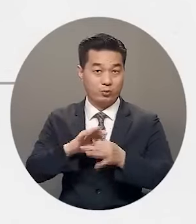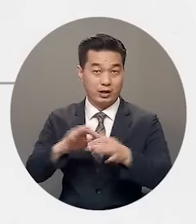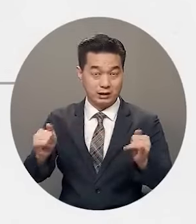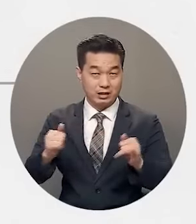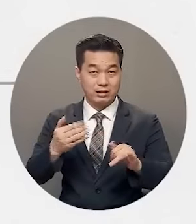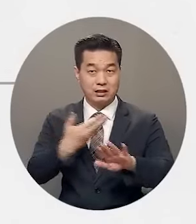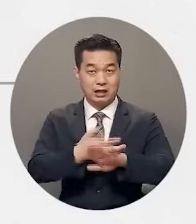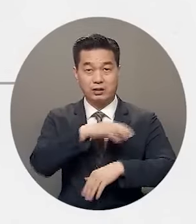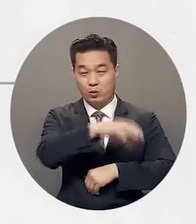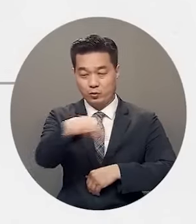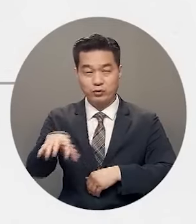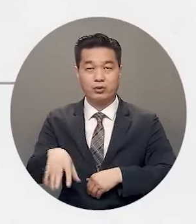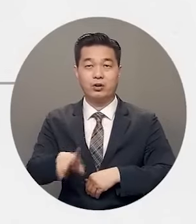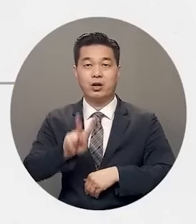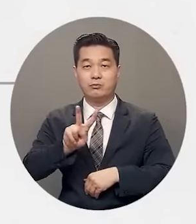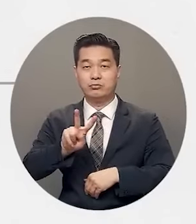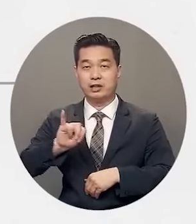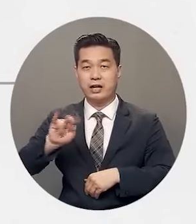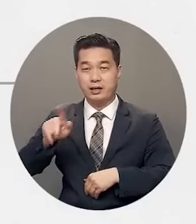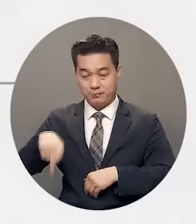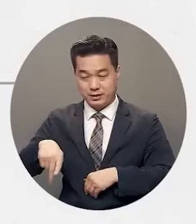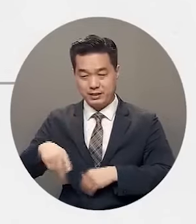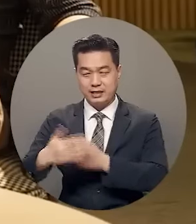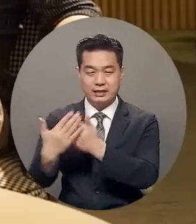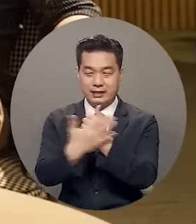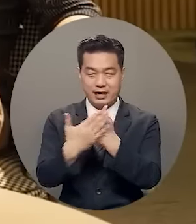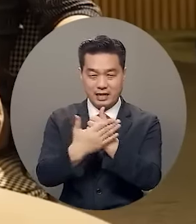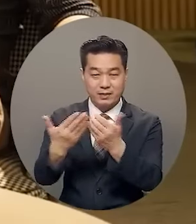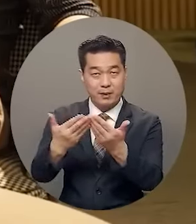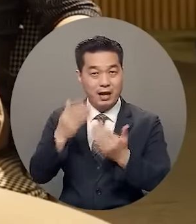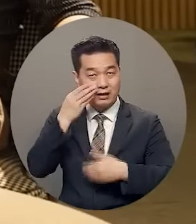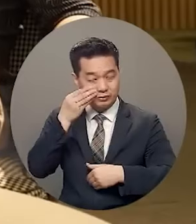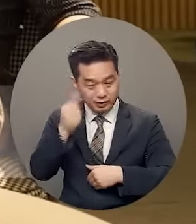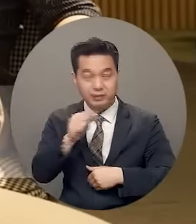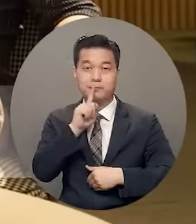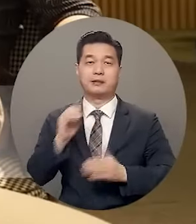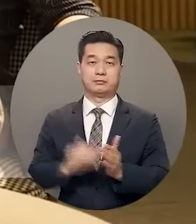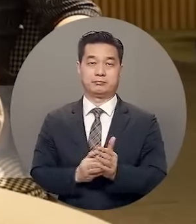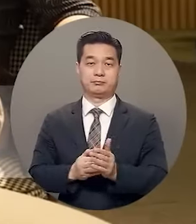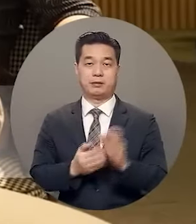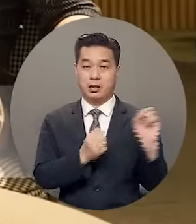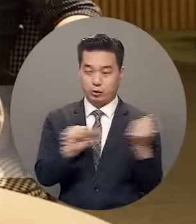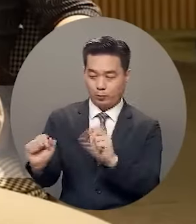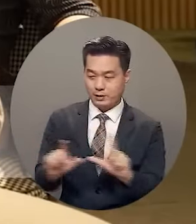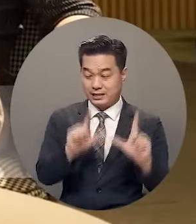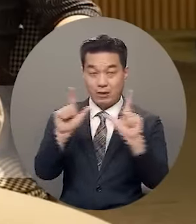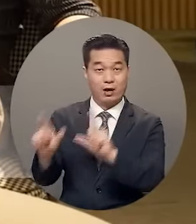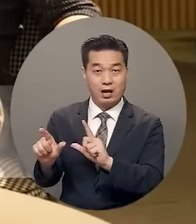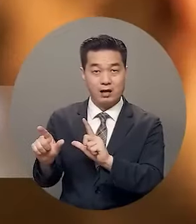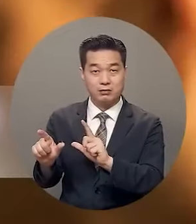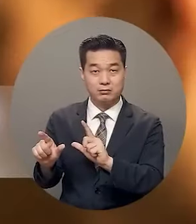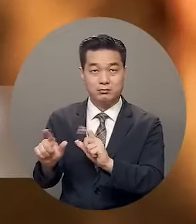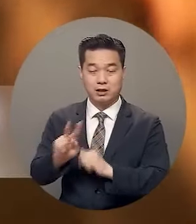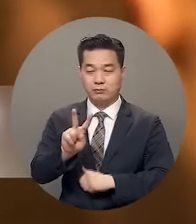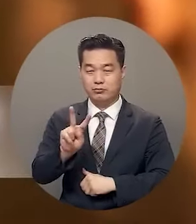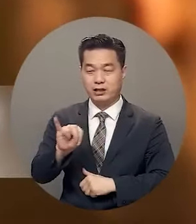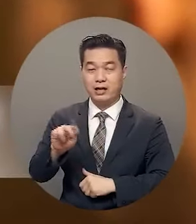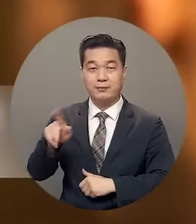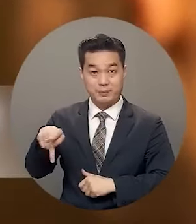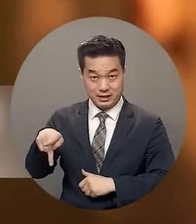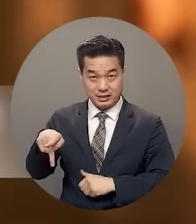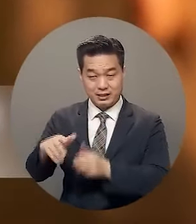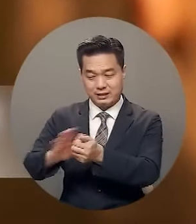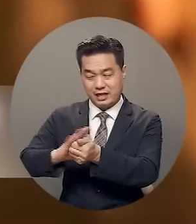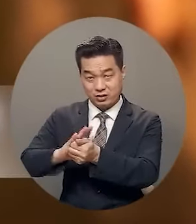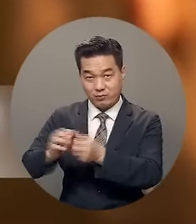곳에서 VIP 대접에 익숙했다고 말했습니다. 권 씨가 도피 생활 중 받았다는 VIP 대접의 구체적인